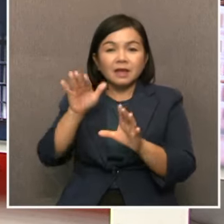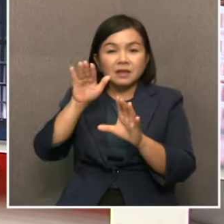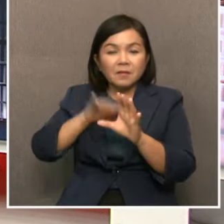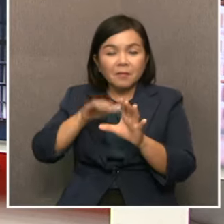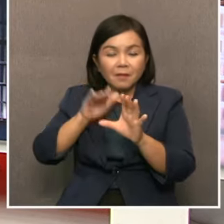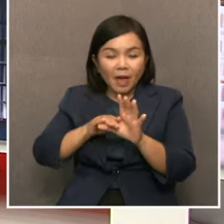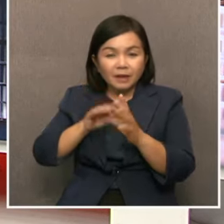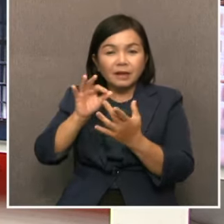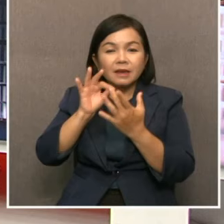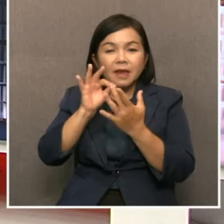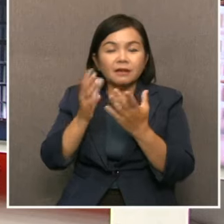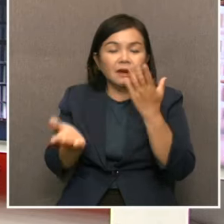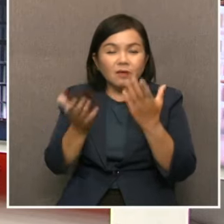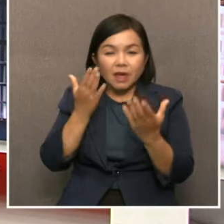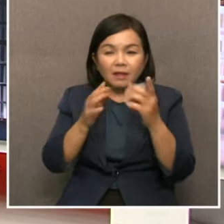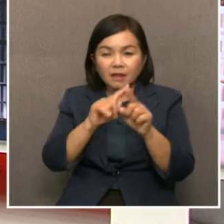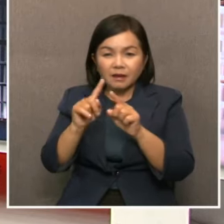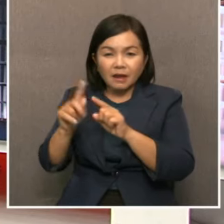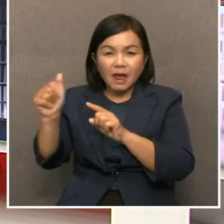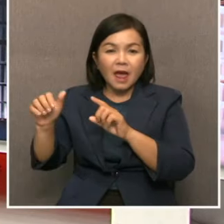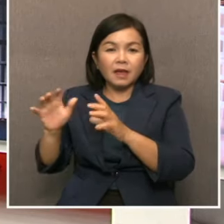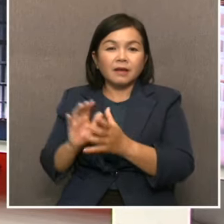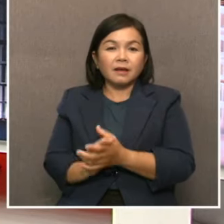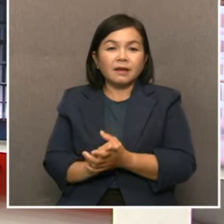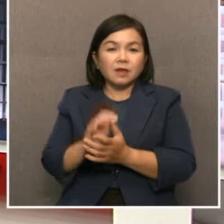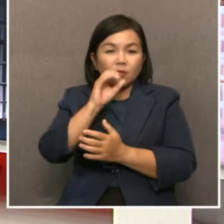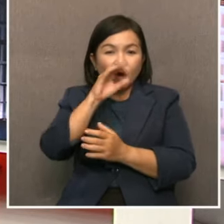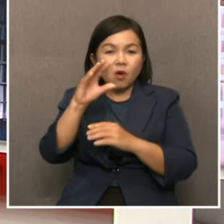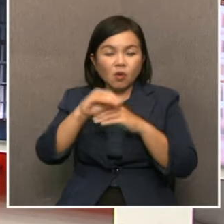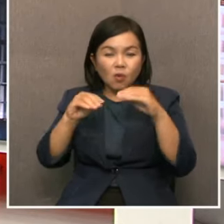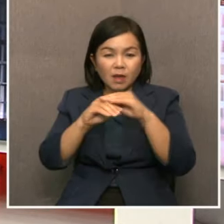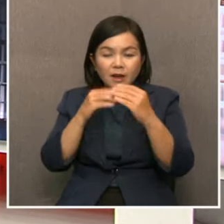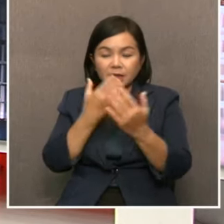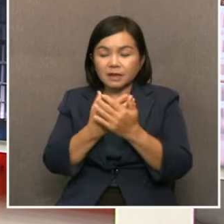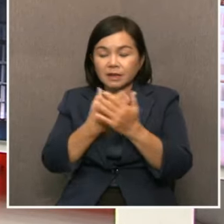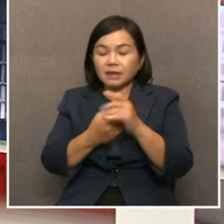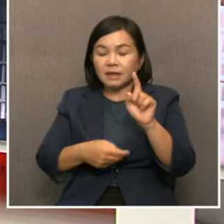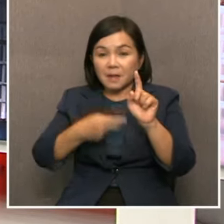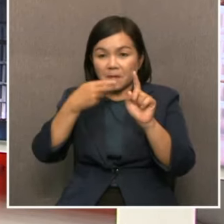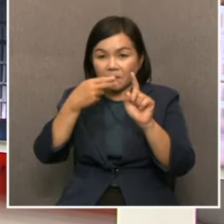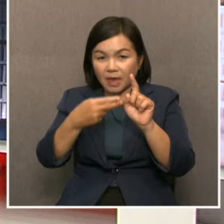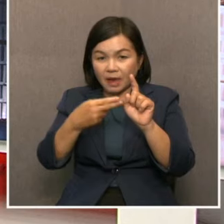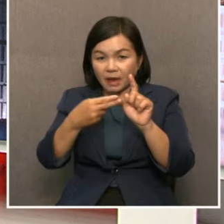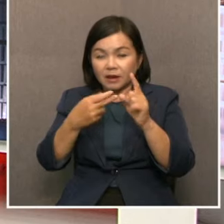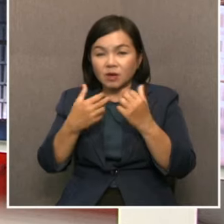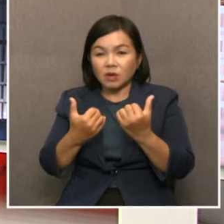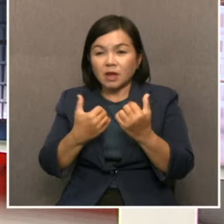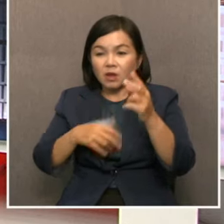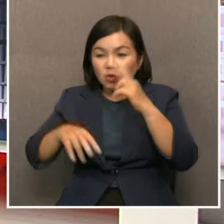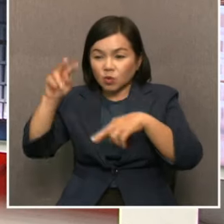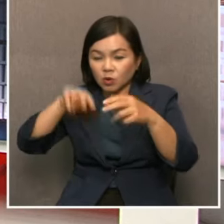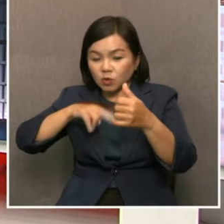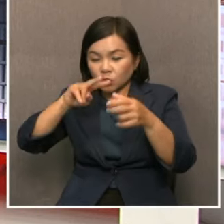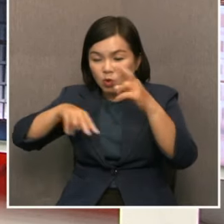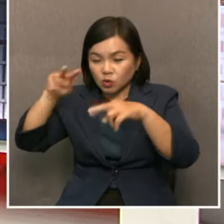ำหรับโครงการ Digital Wallet นะคะเราเน้นย้ำคุณผู้ชมนะคะว่ายังมีช่องทางที่สามารถที่จะตรวจสอบข้อมูลเพิ่มเติ